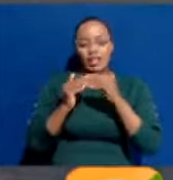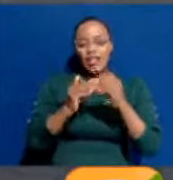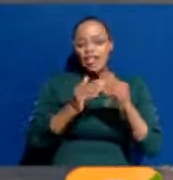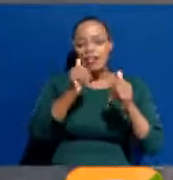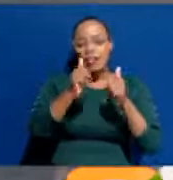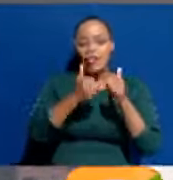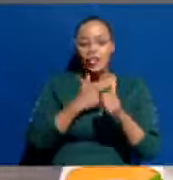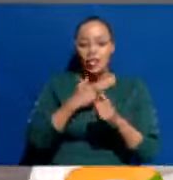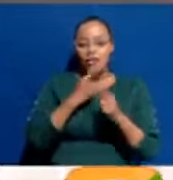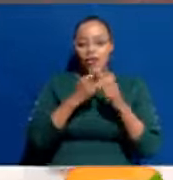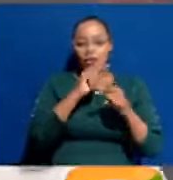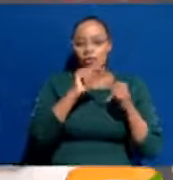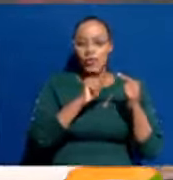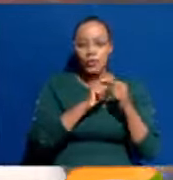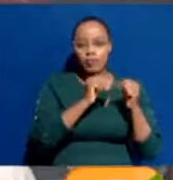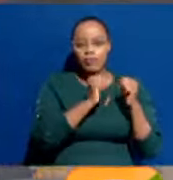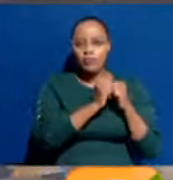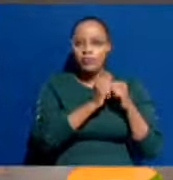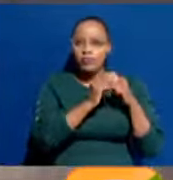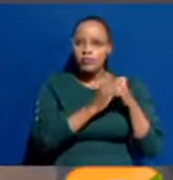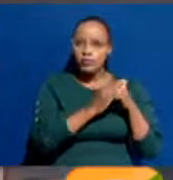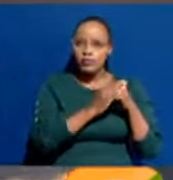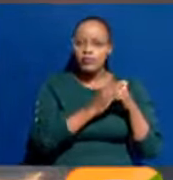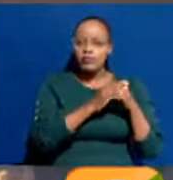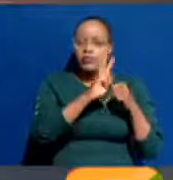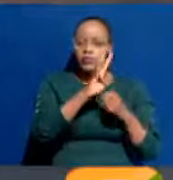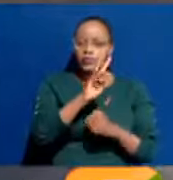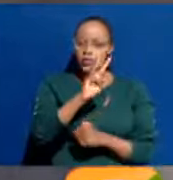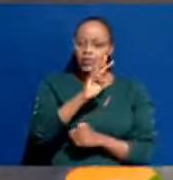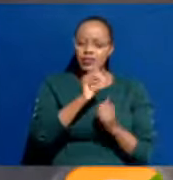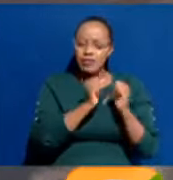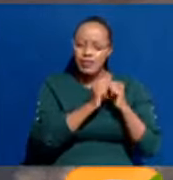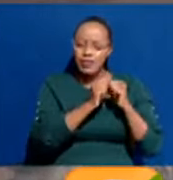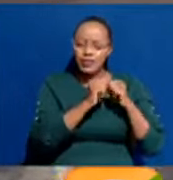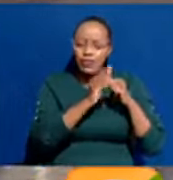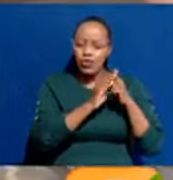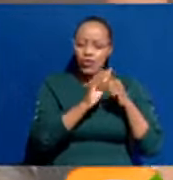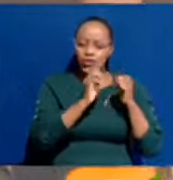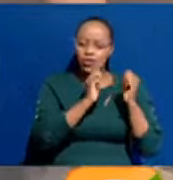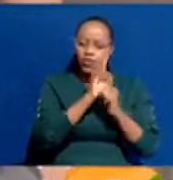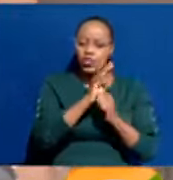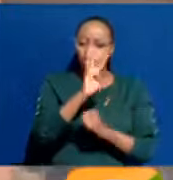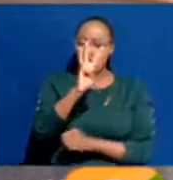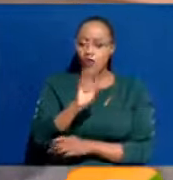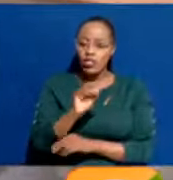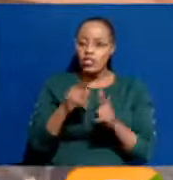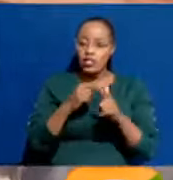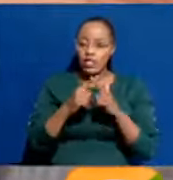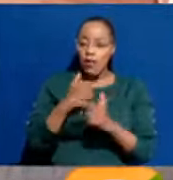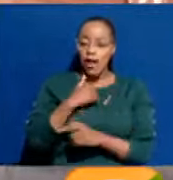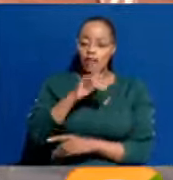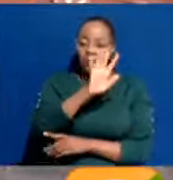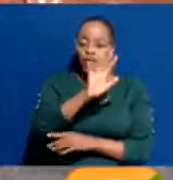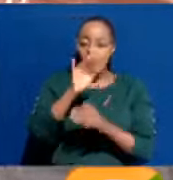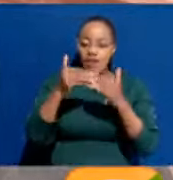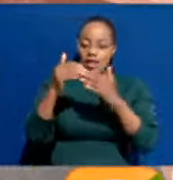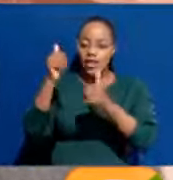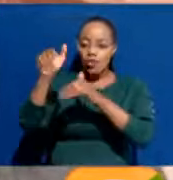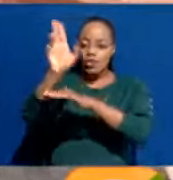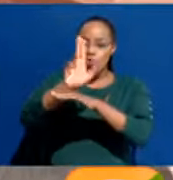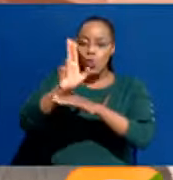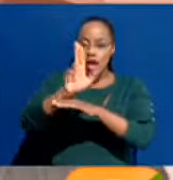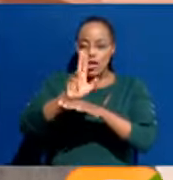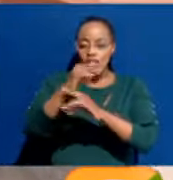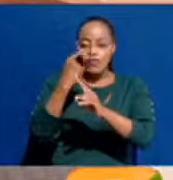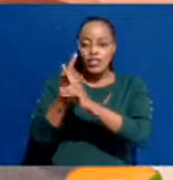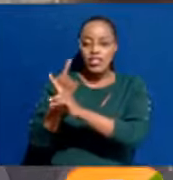mwaka 1420. Zipo sehemu 24 za kuingia katika lango 5 zilizokuwa zikitumika kwa